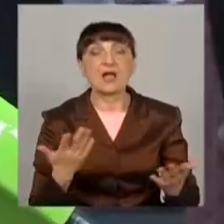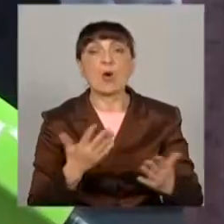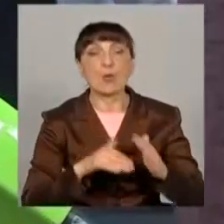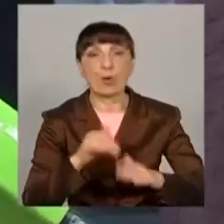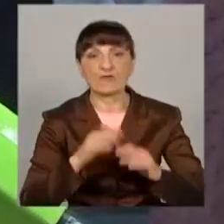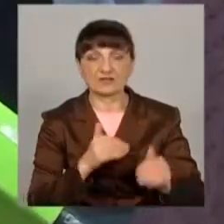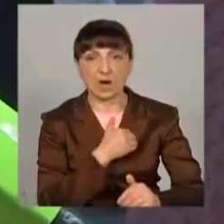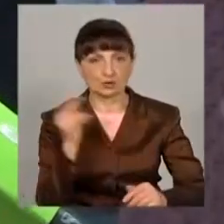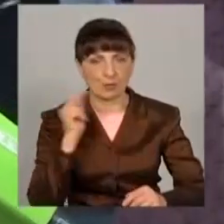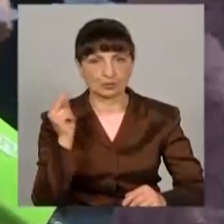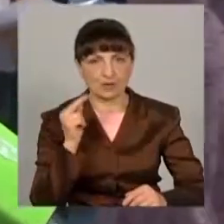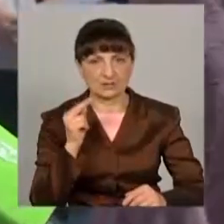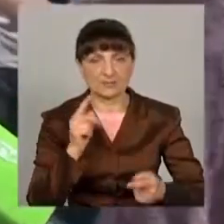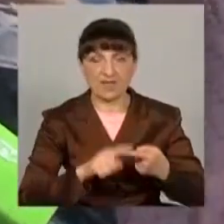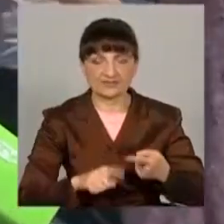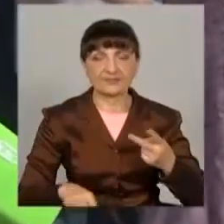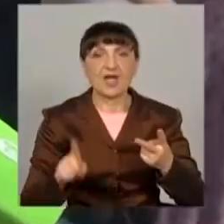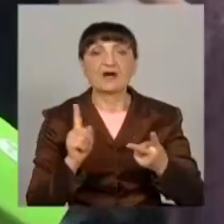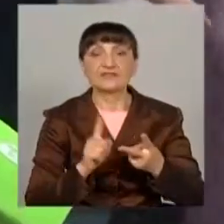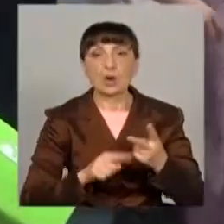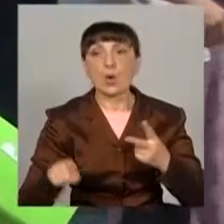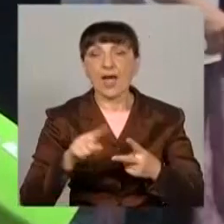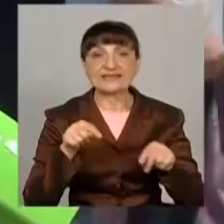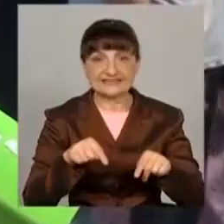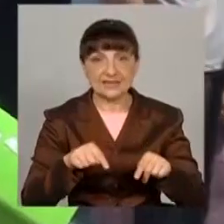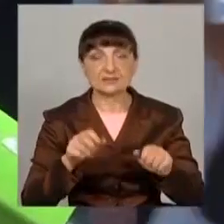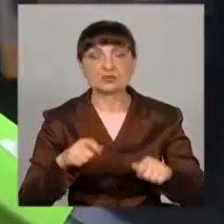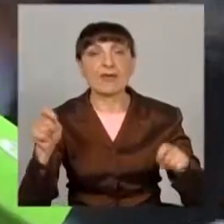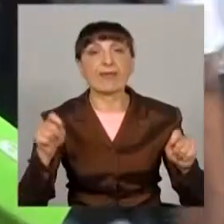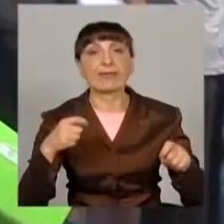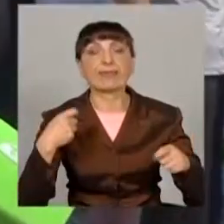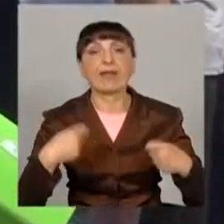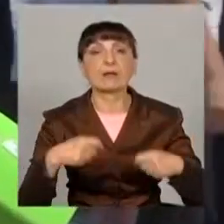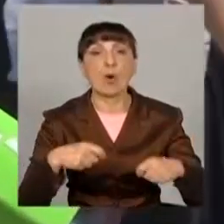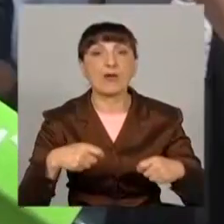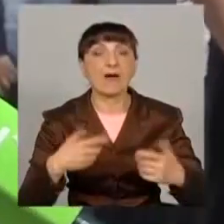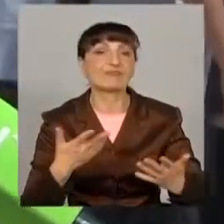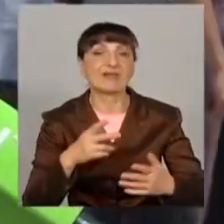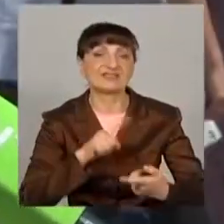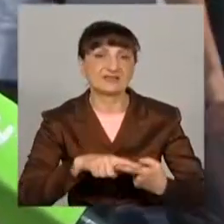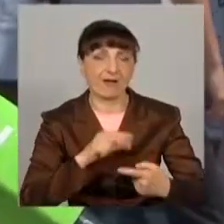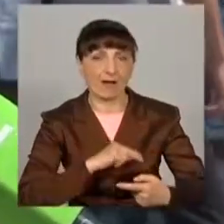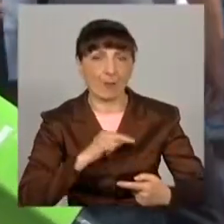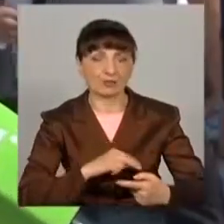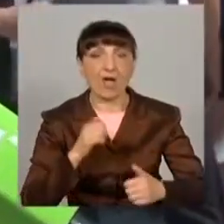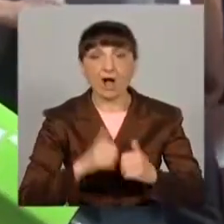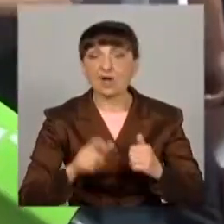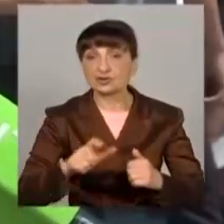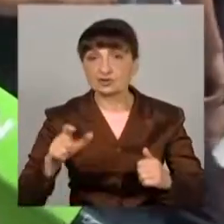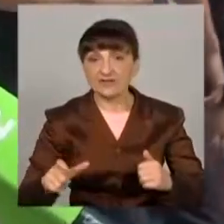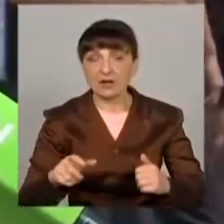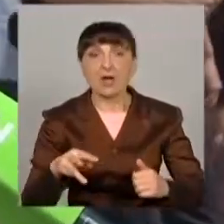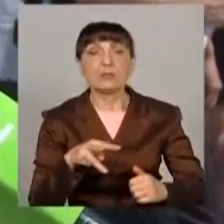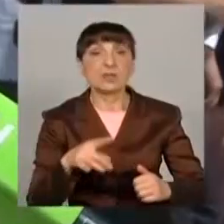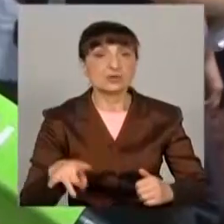они хотели обучаться. Второе, это, конечно, ярмарка вакансий, где каждый молодой человек города Алматы, Медеуского района